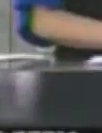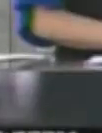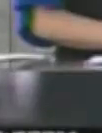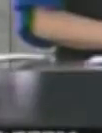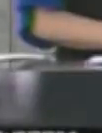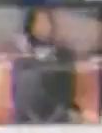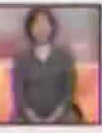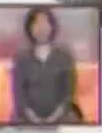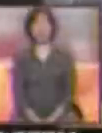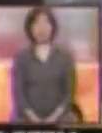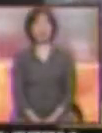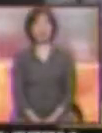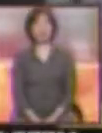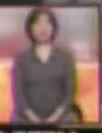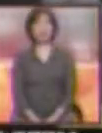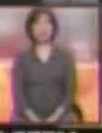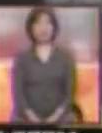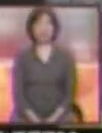Carla Lim.